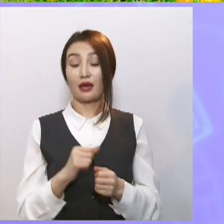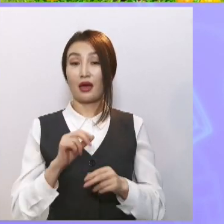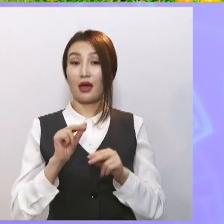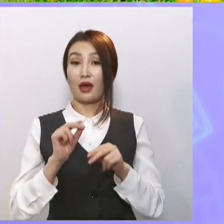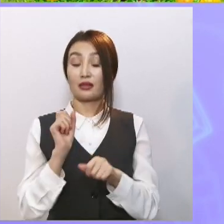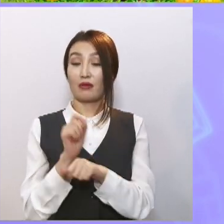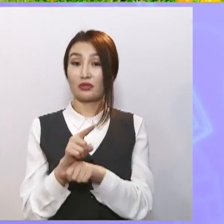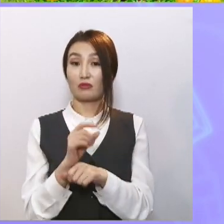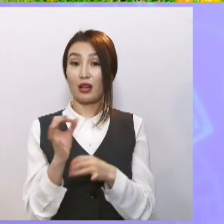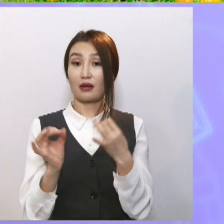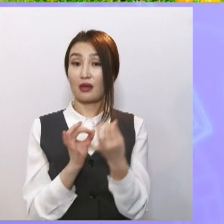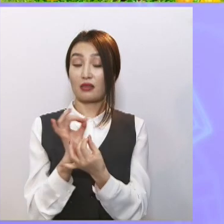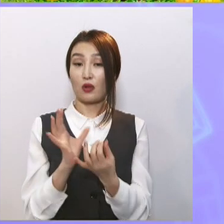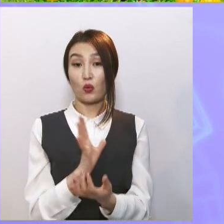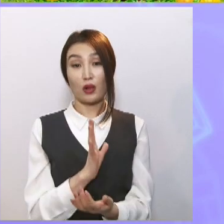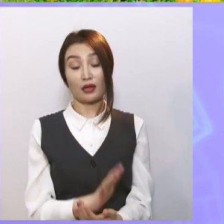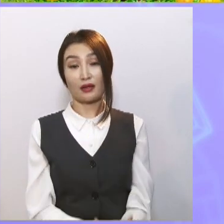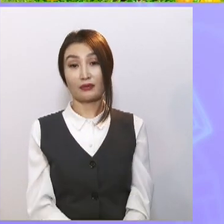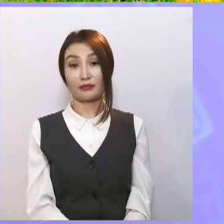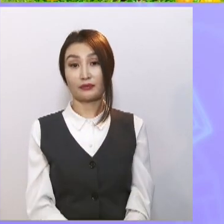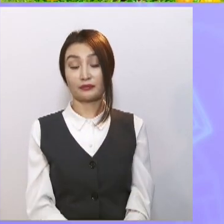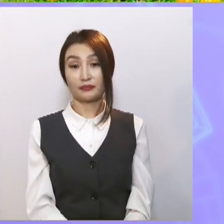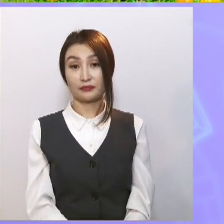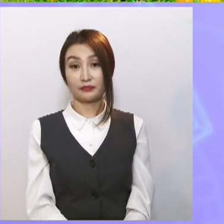Тапшырмаларды талкуулагыла.